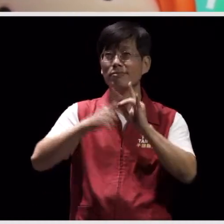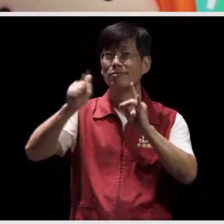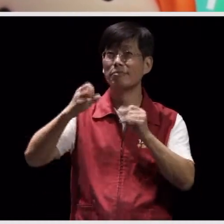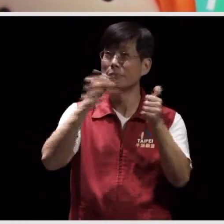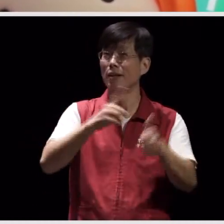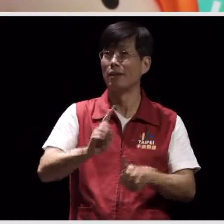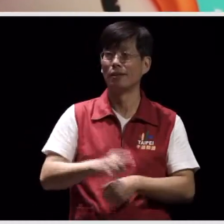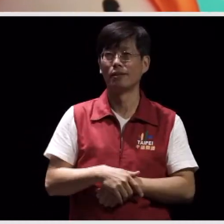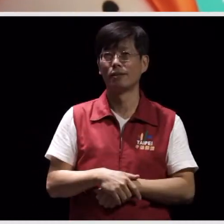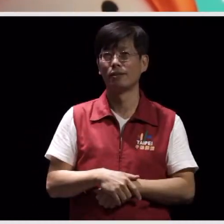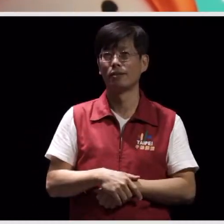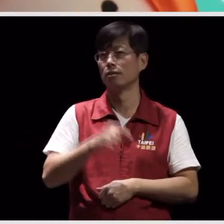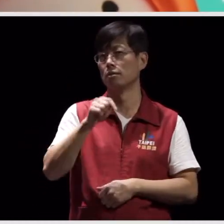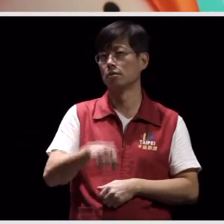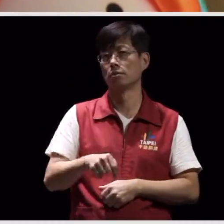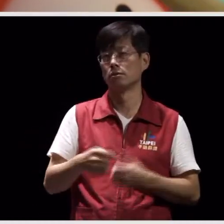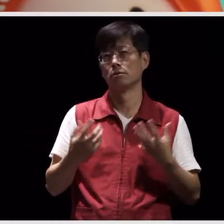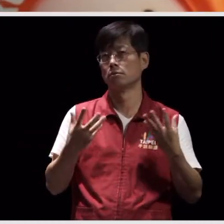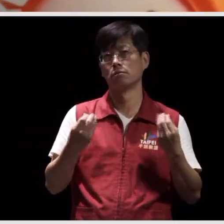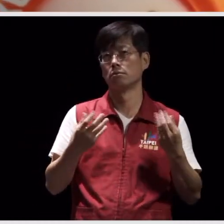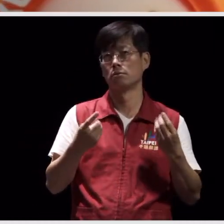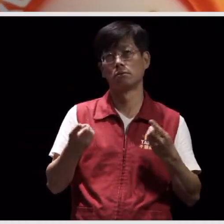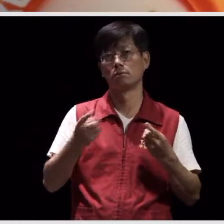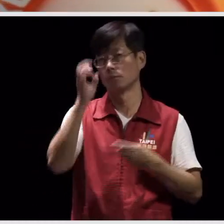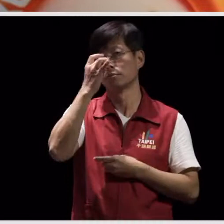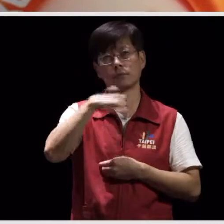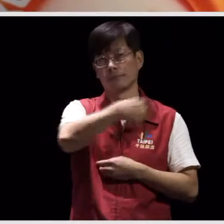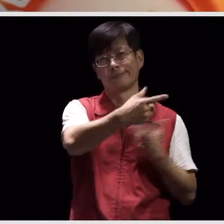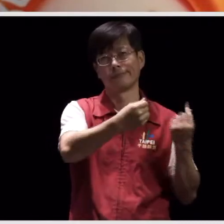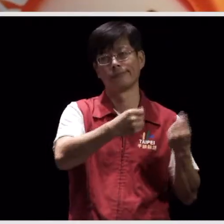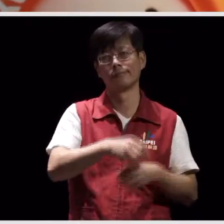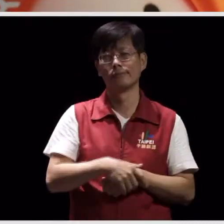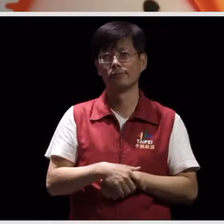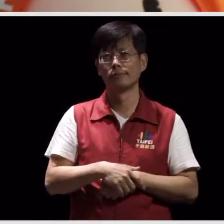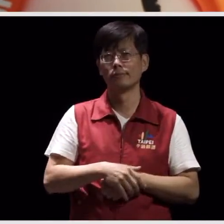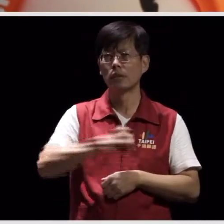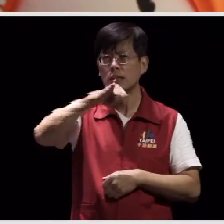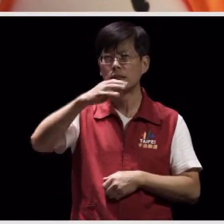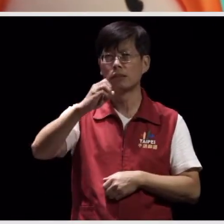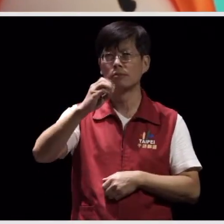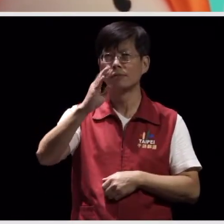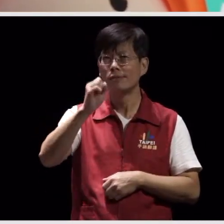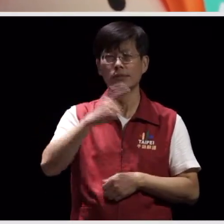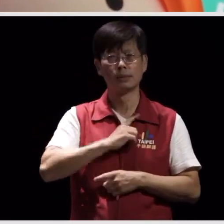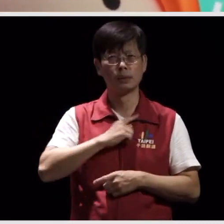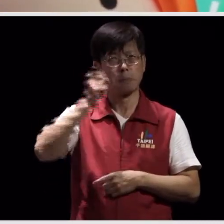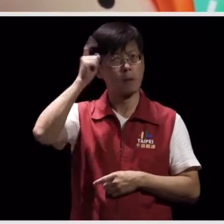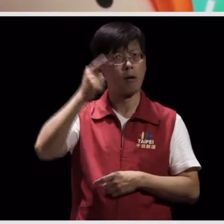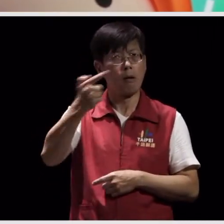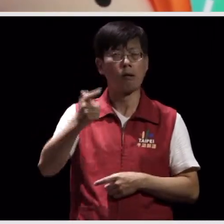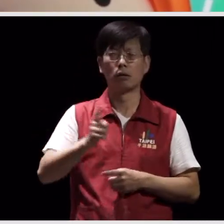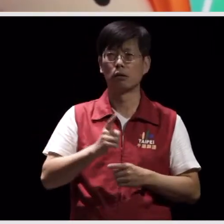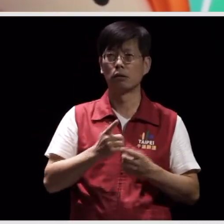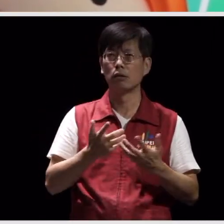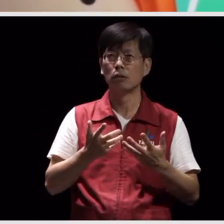话：‘这里没有答，你去那边也找不到。’”贾博士有异于常人的聪明啊！我当时看到这一句是没有什么反